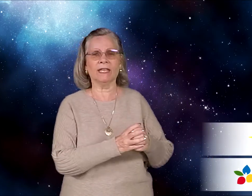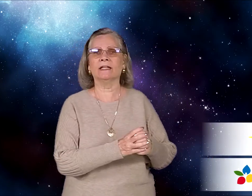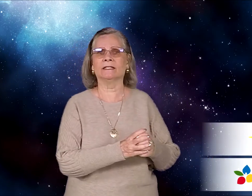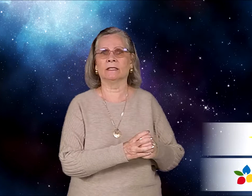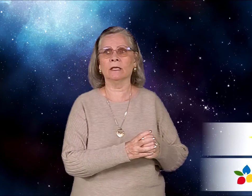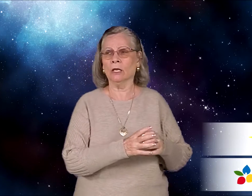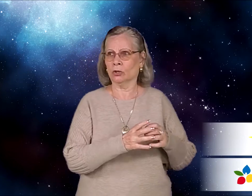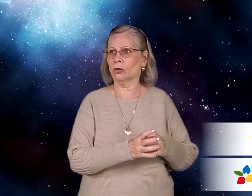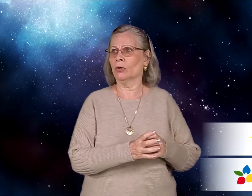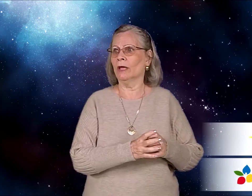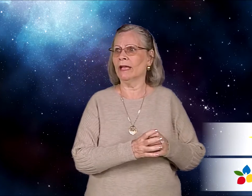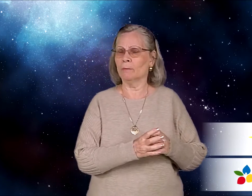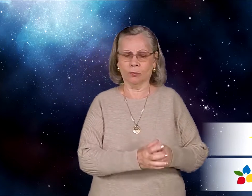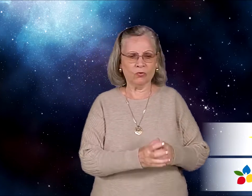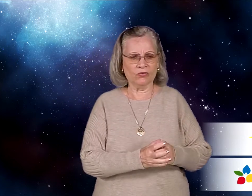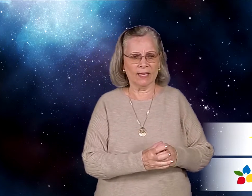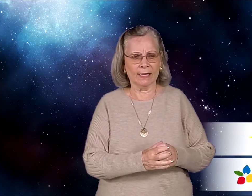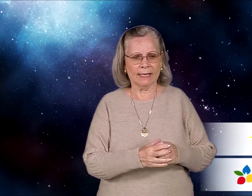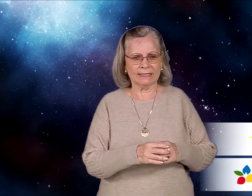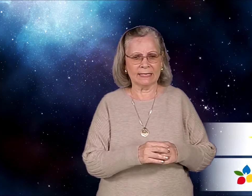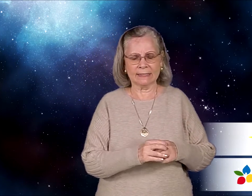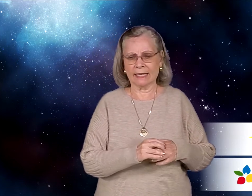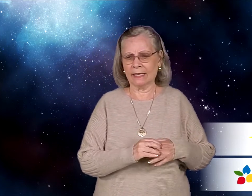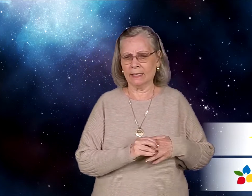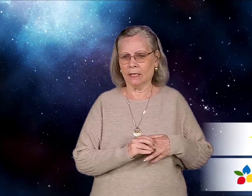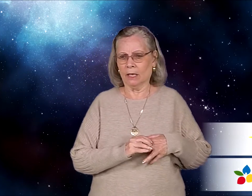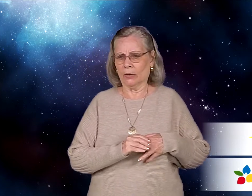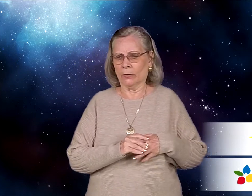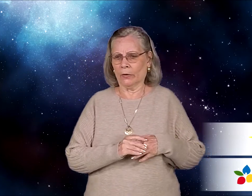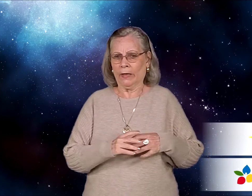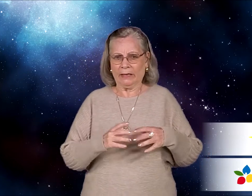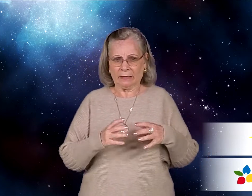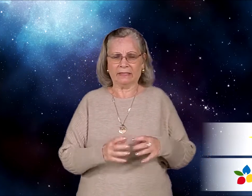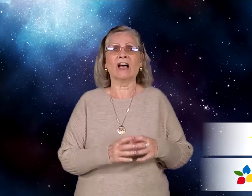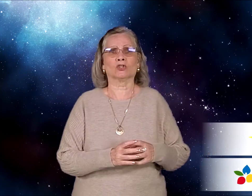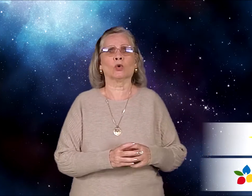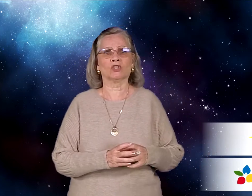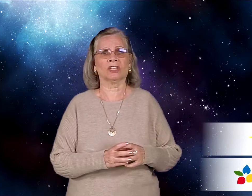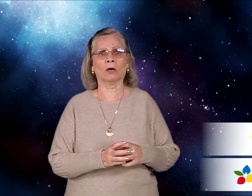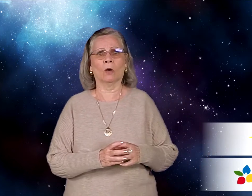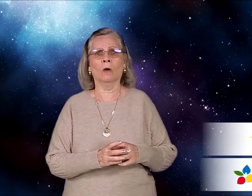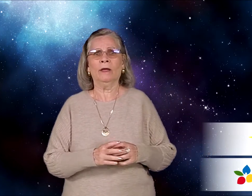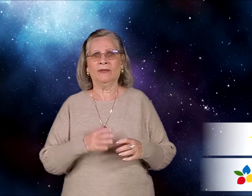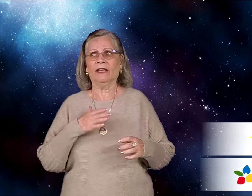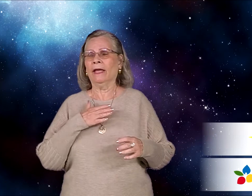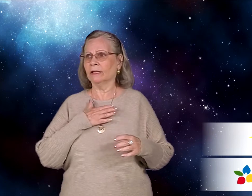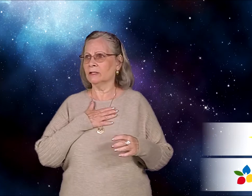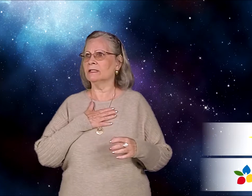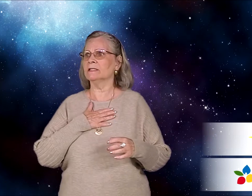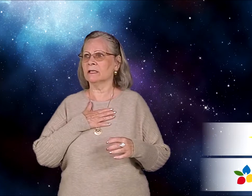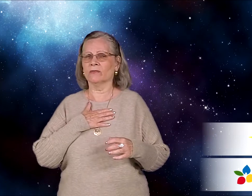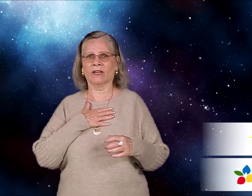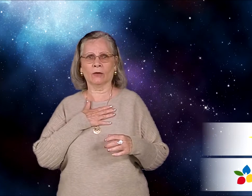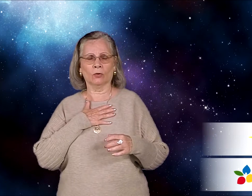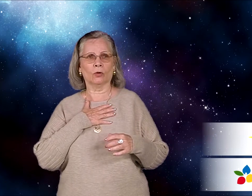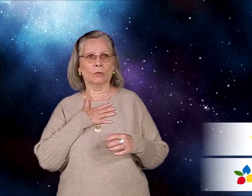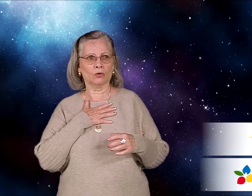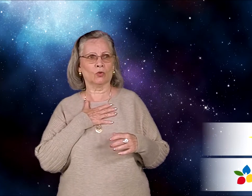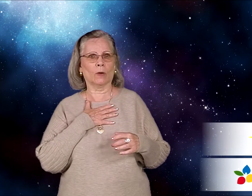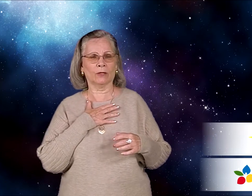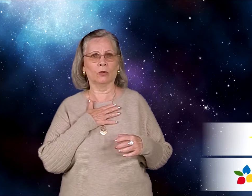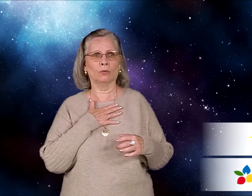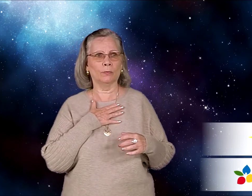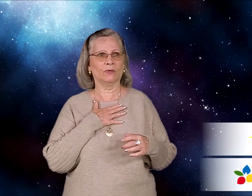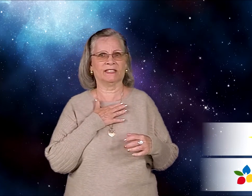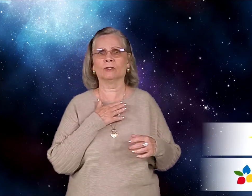de réaliser qu'elle pouvait s'installer dans son giron. Elle dit, c'est vrai qu'on a